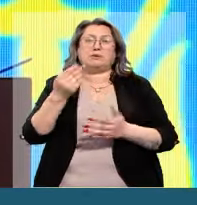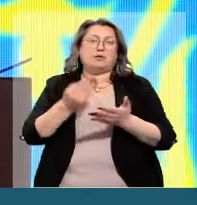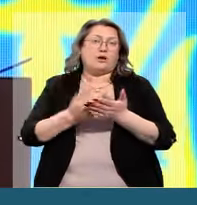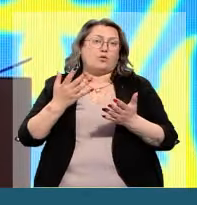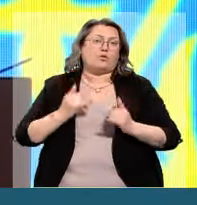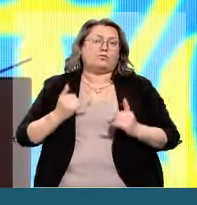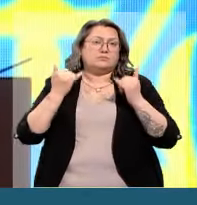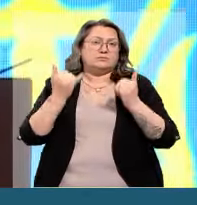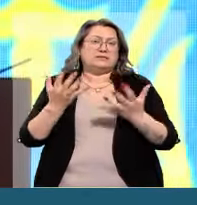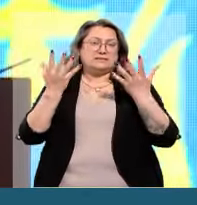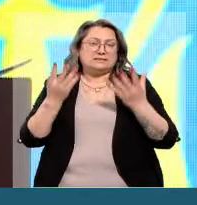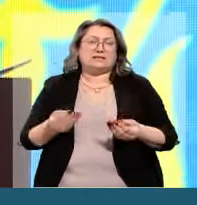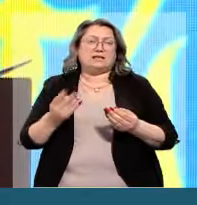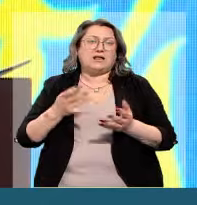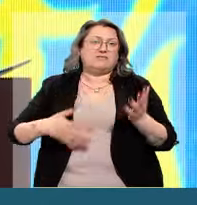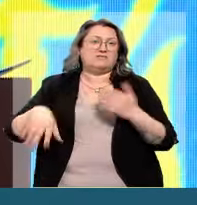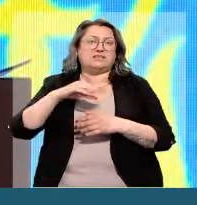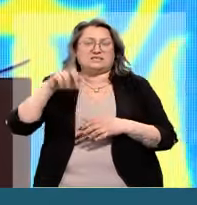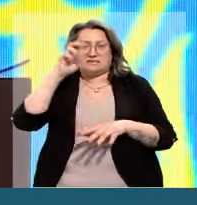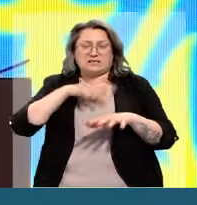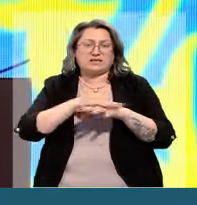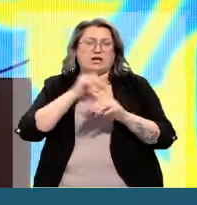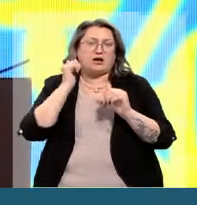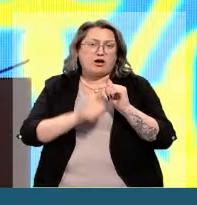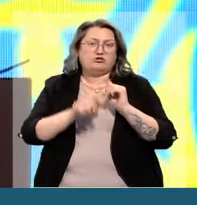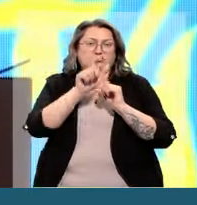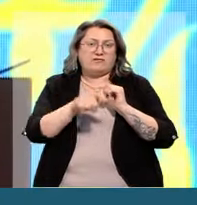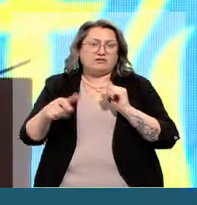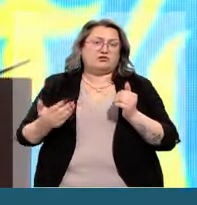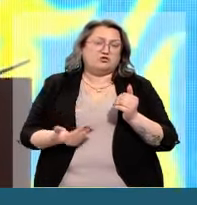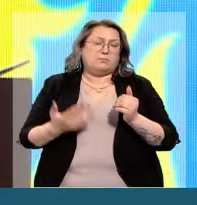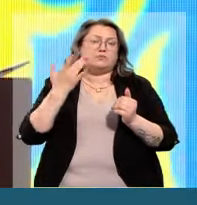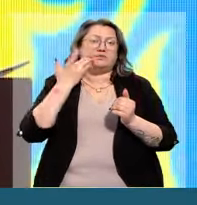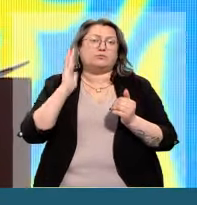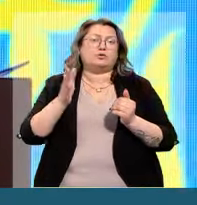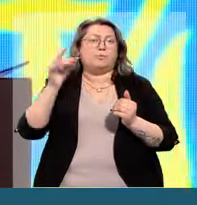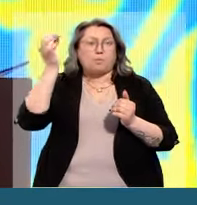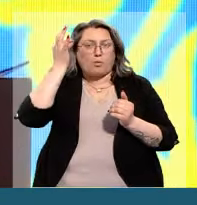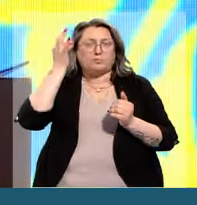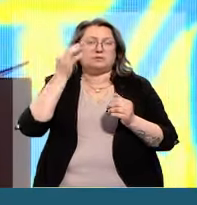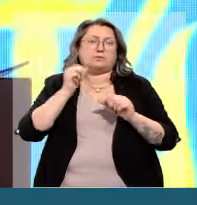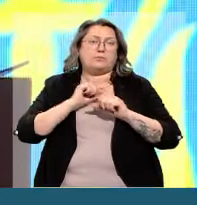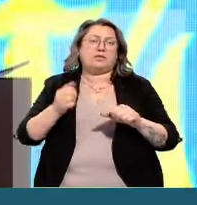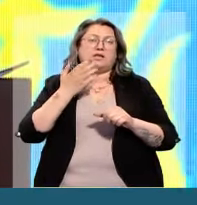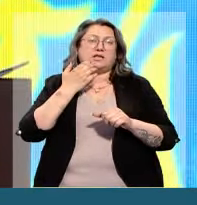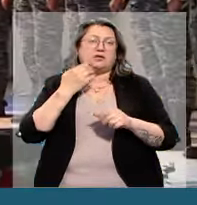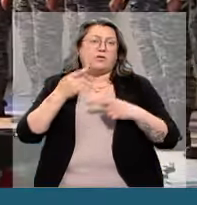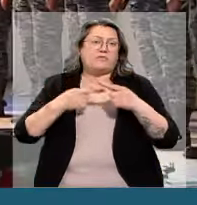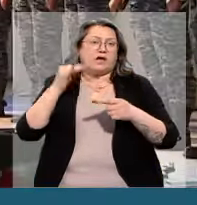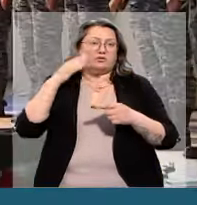и почитаемый день для всей страны, для каждого ее жителя. Мы всегда будем помнить подвиг дедов и